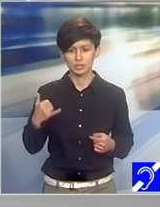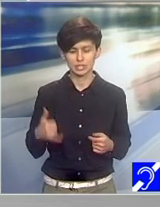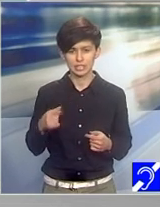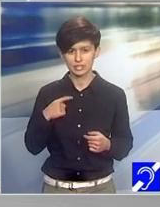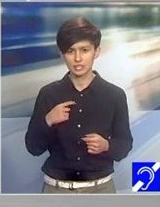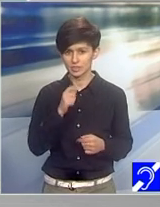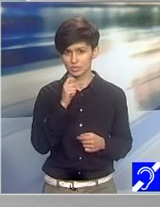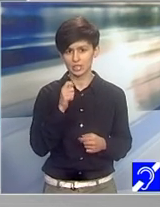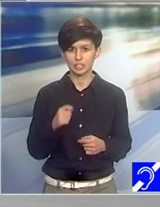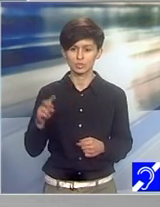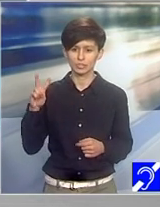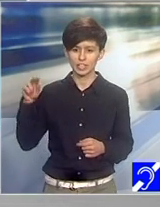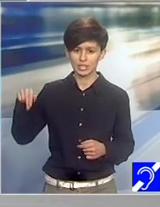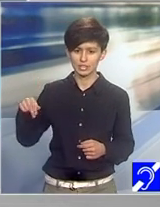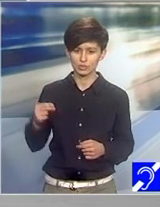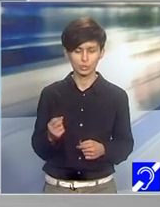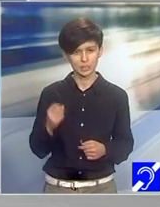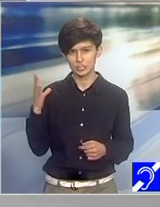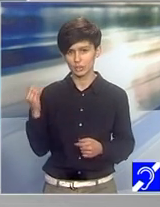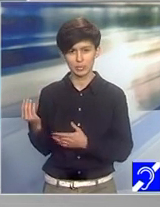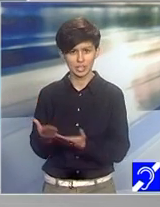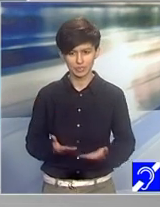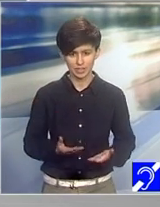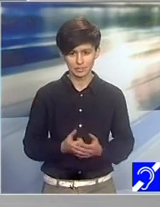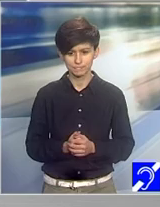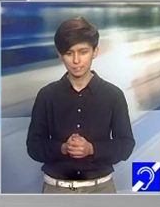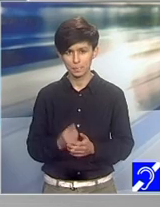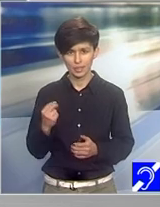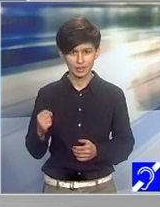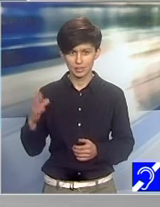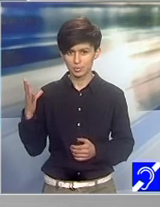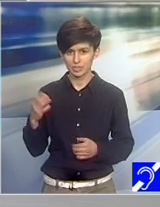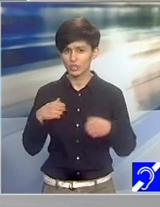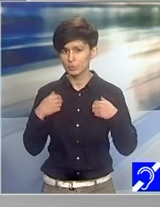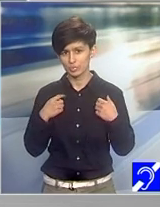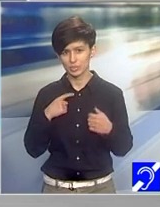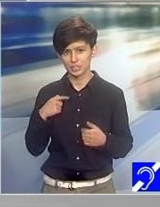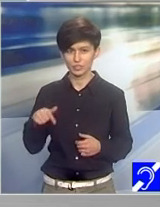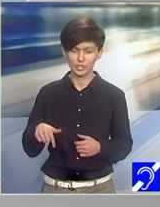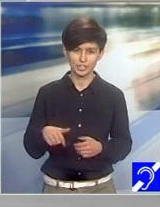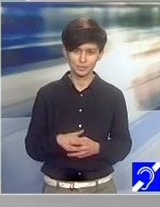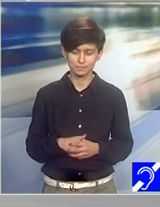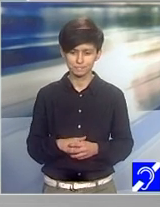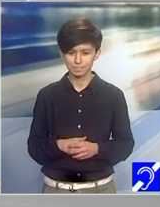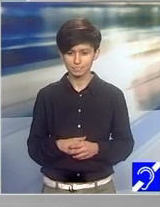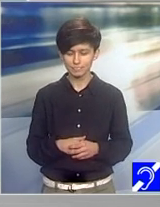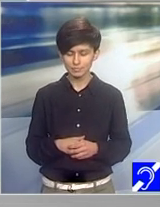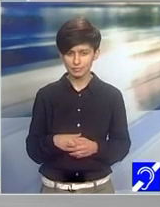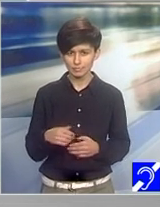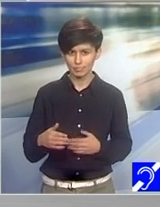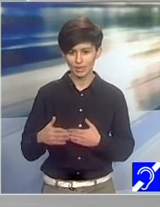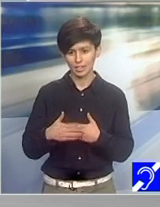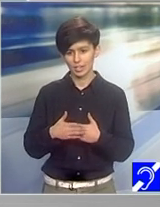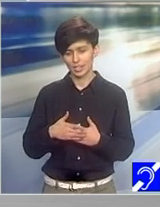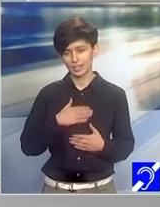Nistor, pe care îl salut. Bine ai venit! Bună ziua, încântat să mă aflu aici! De asemenea, se află alături de noi, în prima